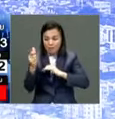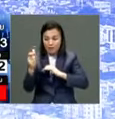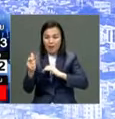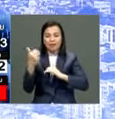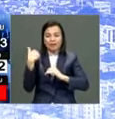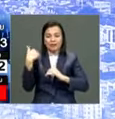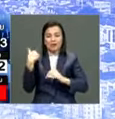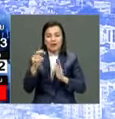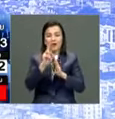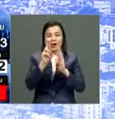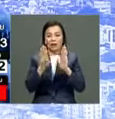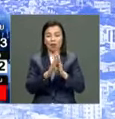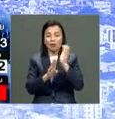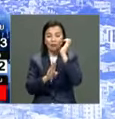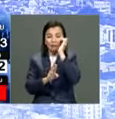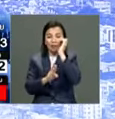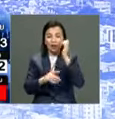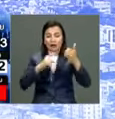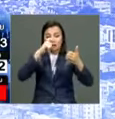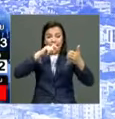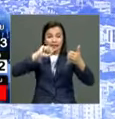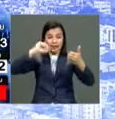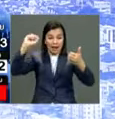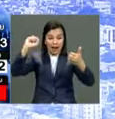มีคนไทยเองนะครับชนชาวต่างชาตินะครับในปัจจุบันณวันนี้นะครับระบบtag for